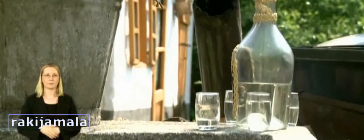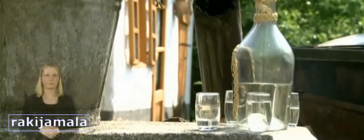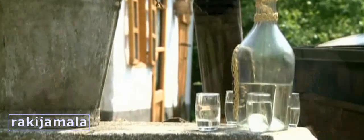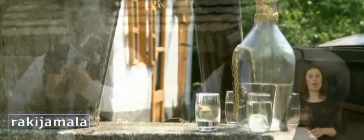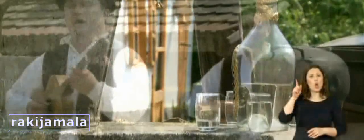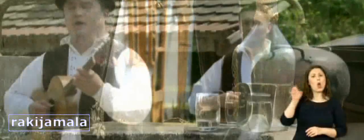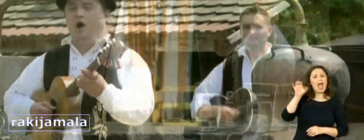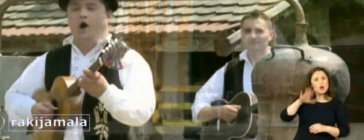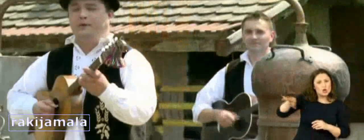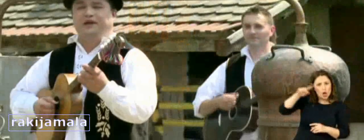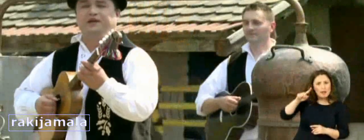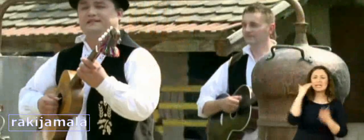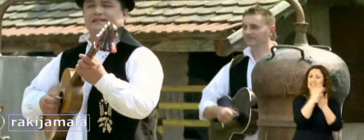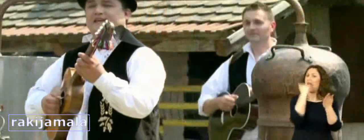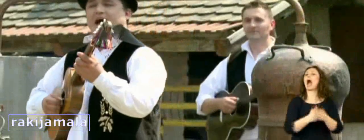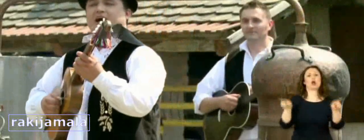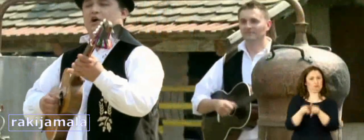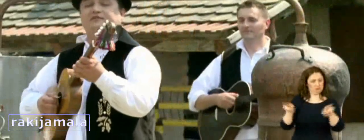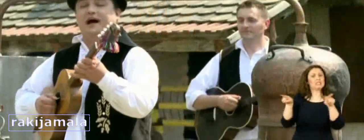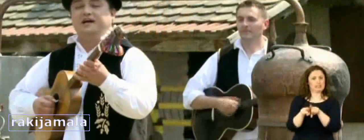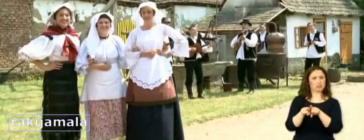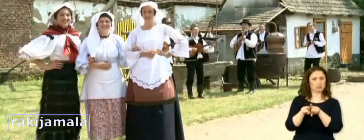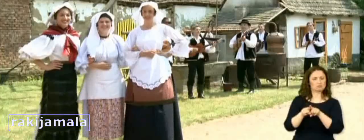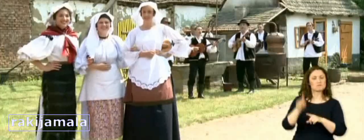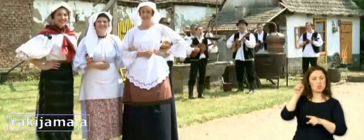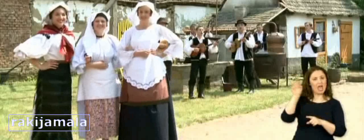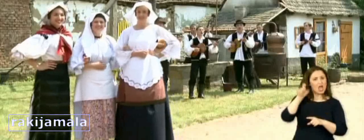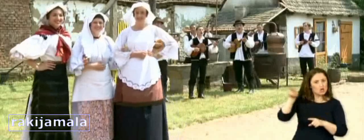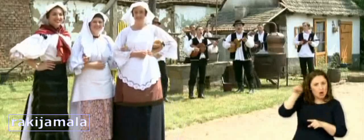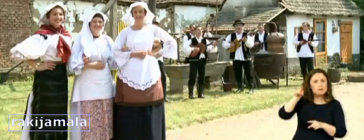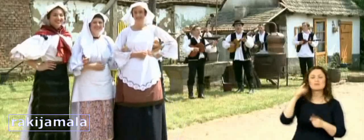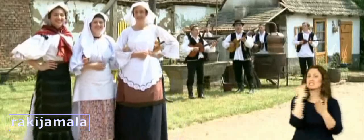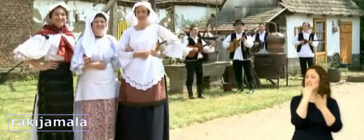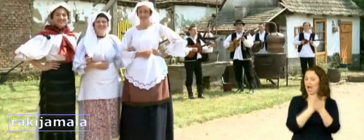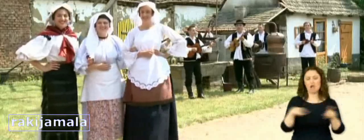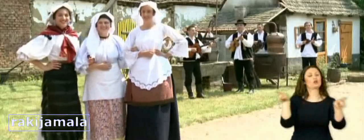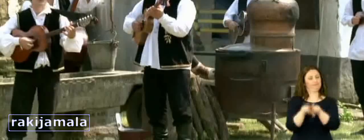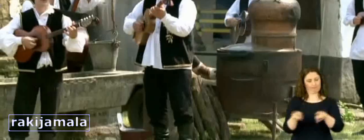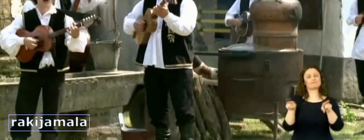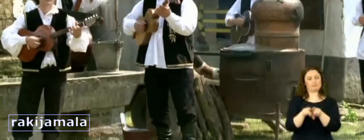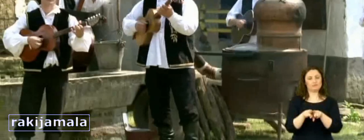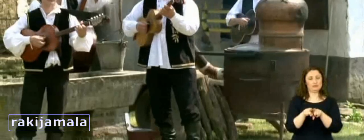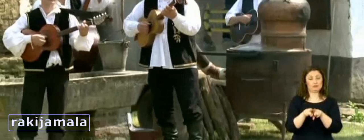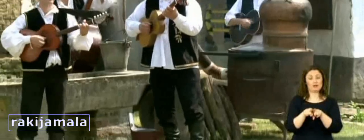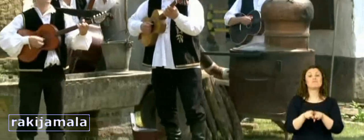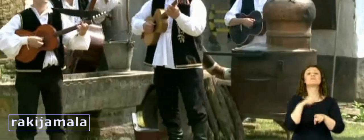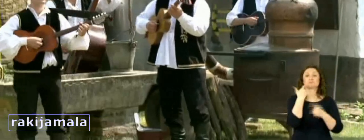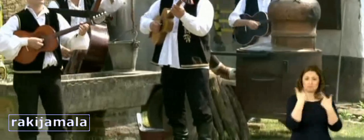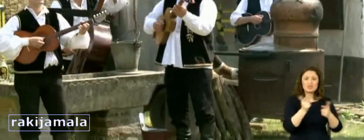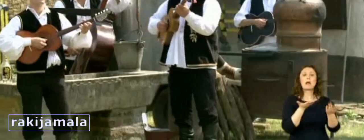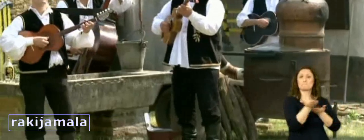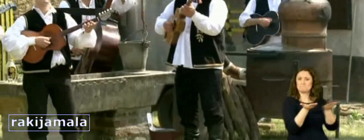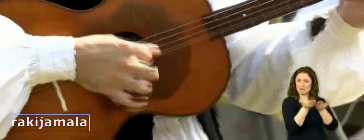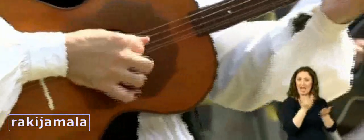alkoholnih proizvoda. U Evropi isti zakon važi, u Evropi isti zakon važi,